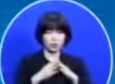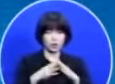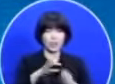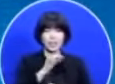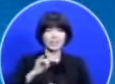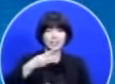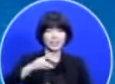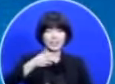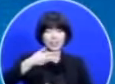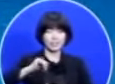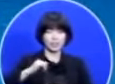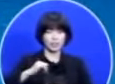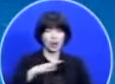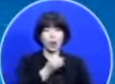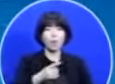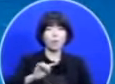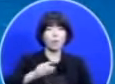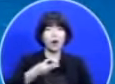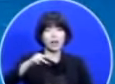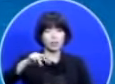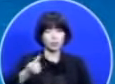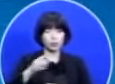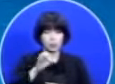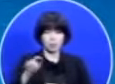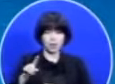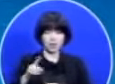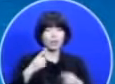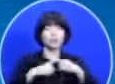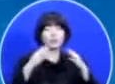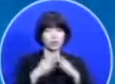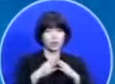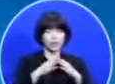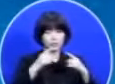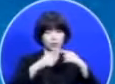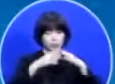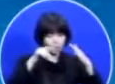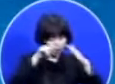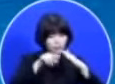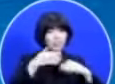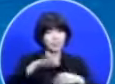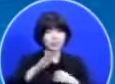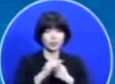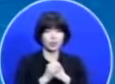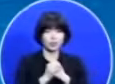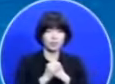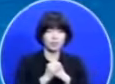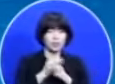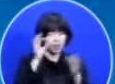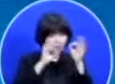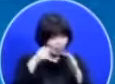그 왈도 파 교회 줘 그 교회의 찾아갔어요 찾아갔는데